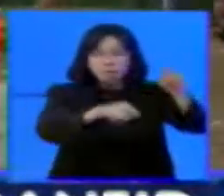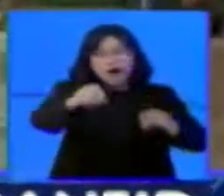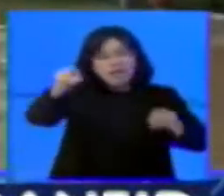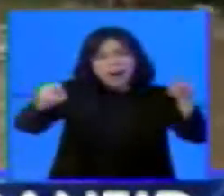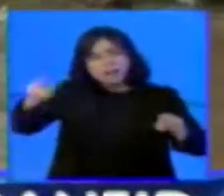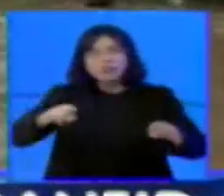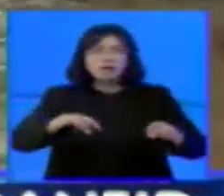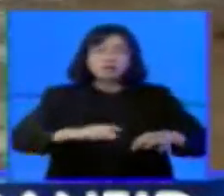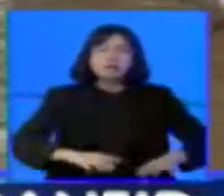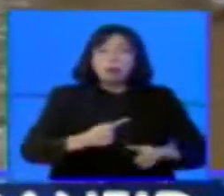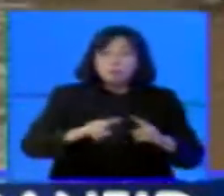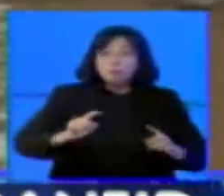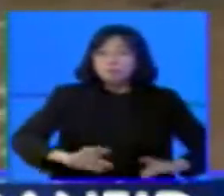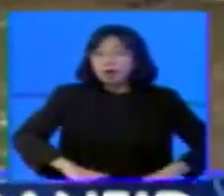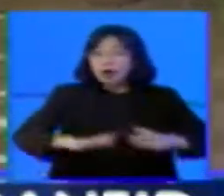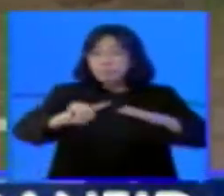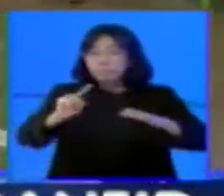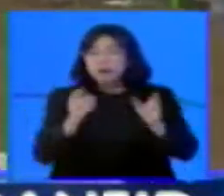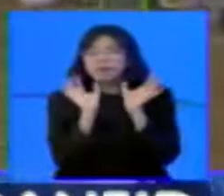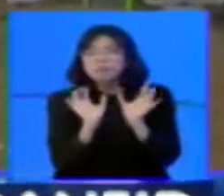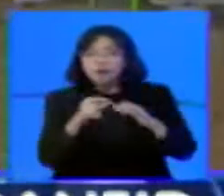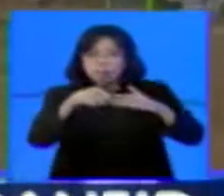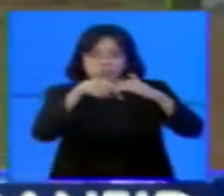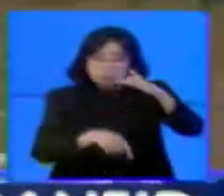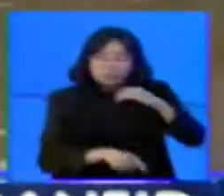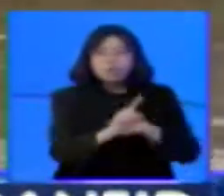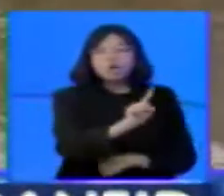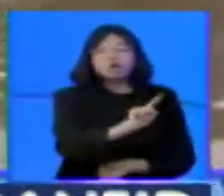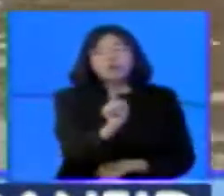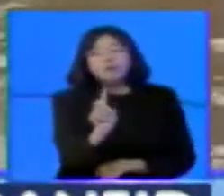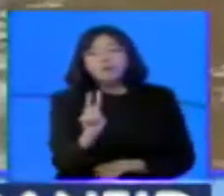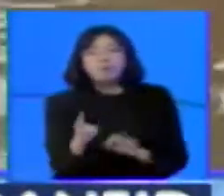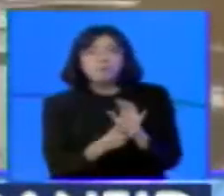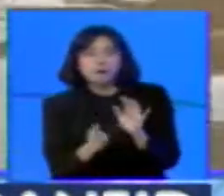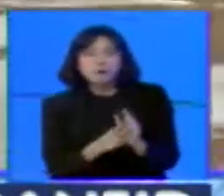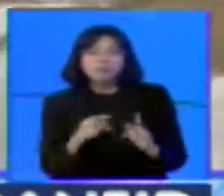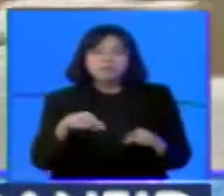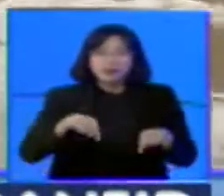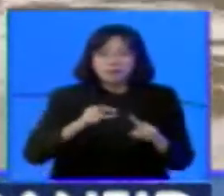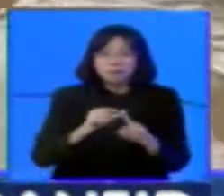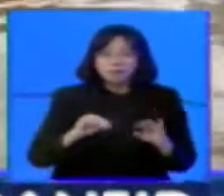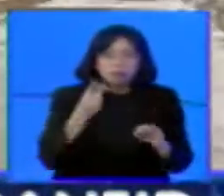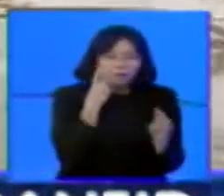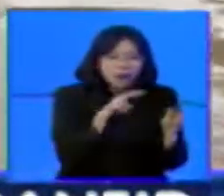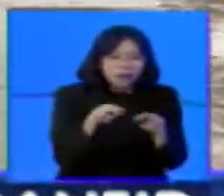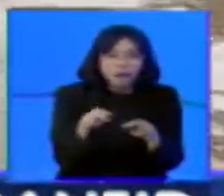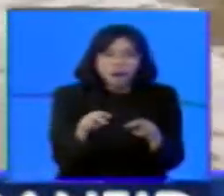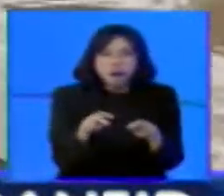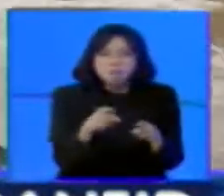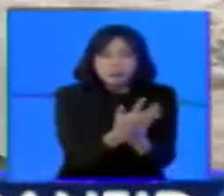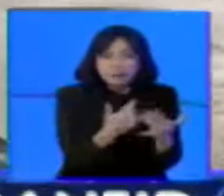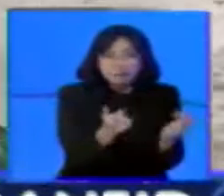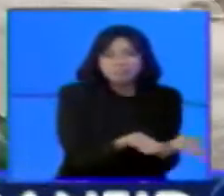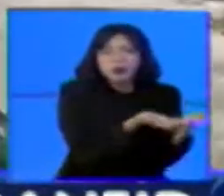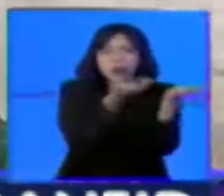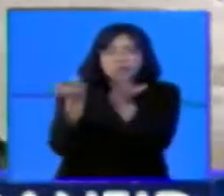diperkirakan ketinggian banjir mencapai 1 hingga 2 meter. Dan saat ini pun juga petugas sedang melakukan evakuasi warga. Tommy, kami ajak